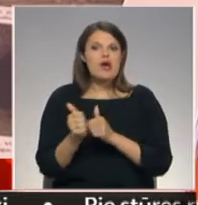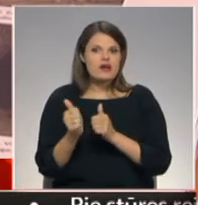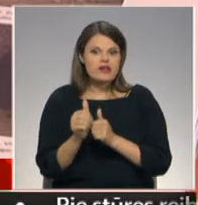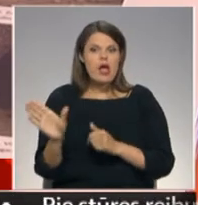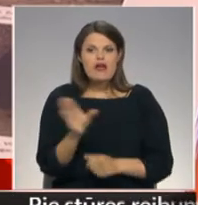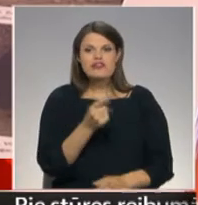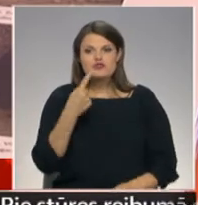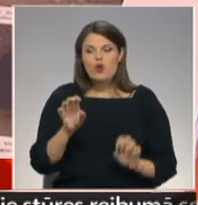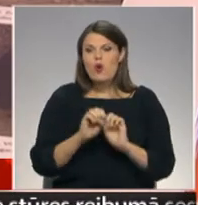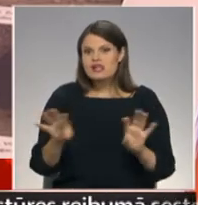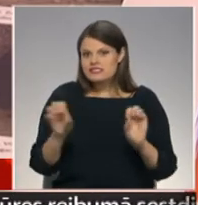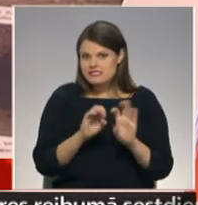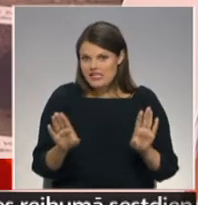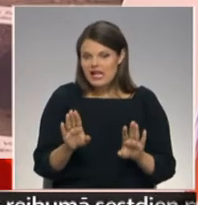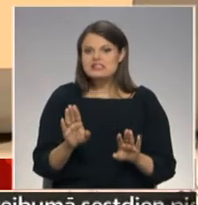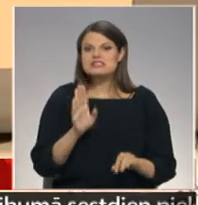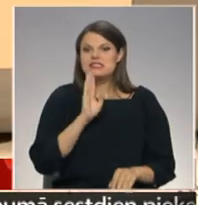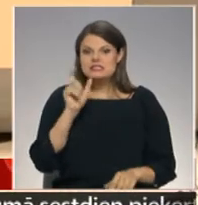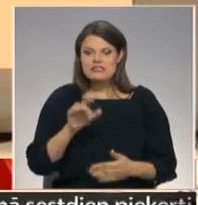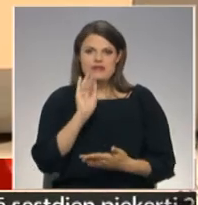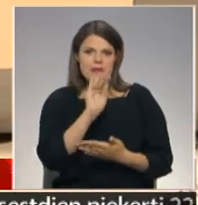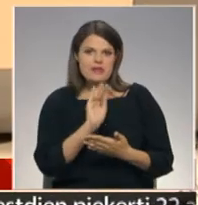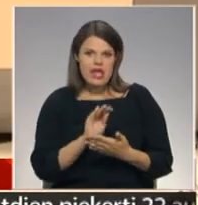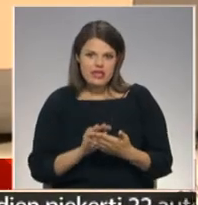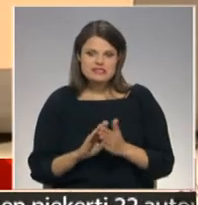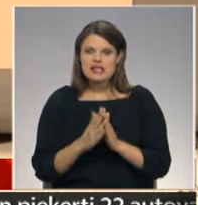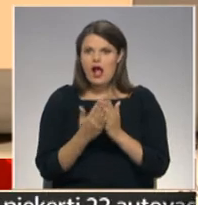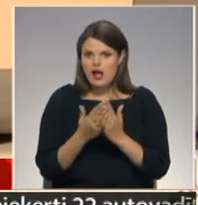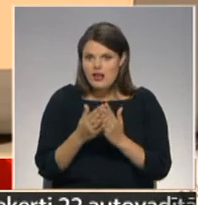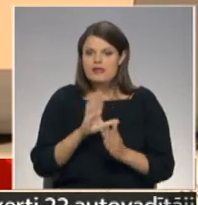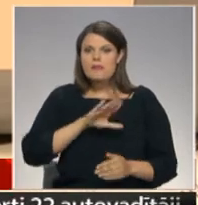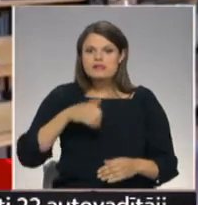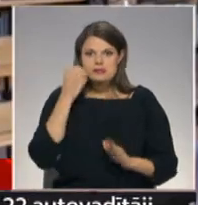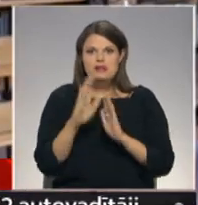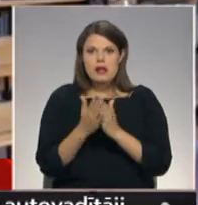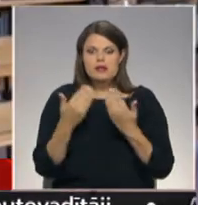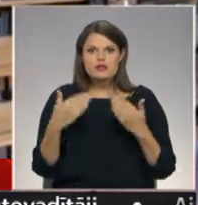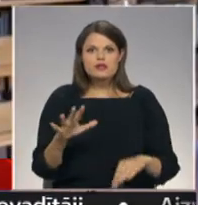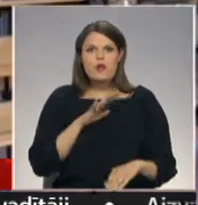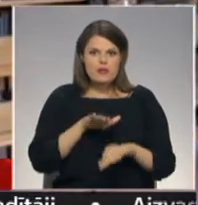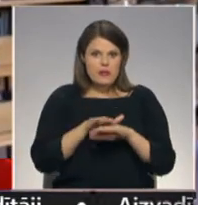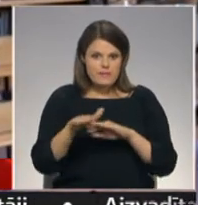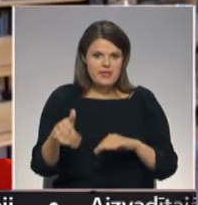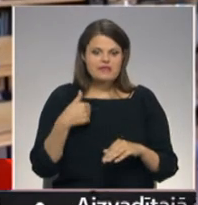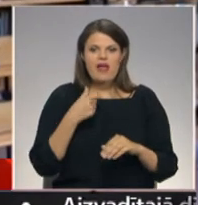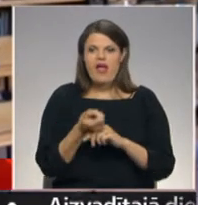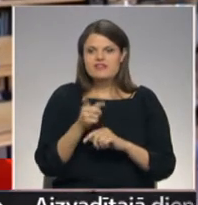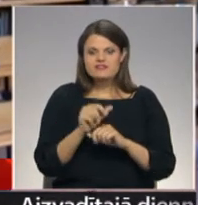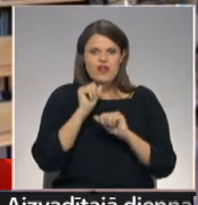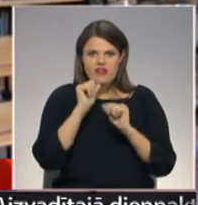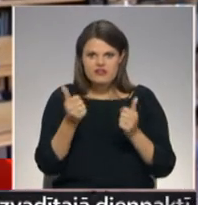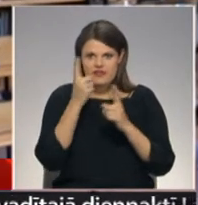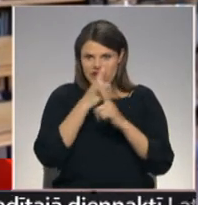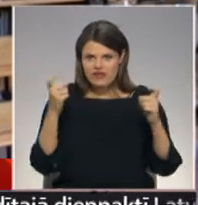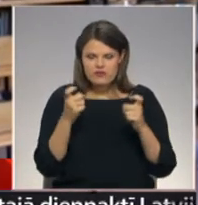ko naukšēnieši stāstīja, Brigita Ceriņa ar roku pierakstīja kladē. Pēc tam, ka man tā kladīte bija daudz maz sapildīta un es vairāk nekādu